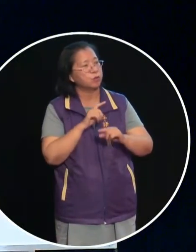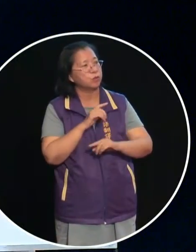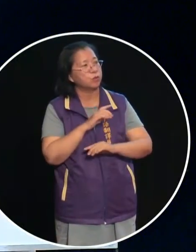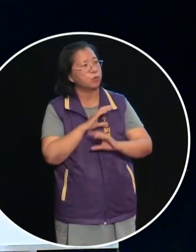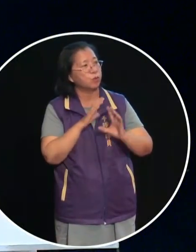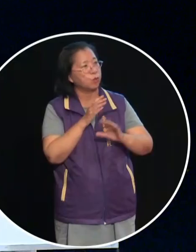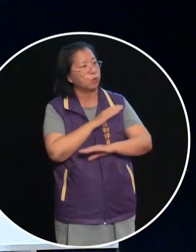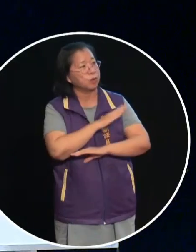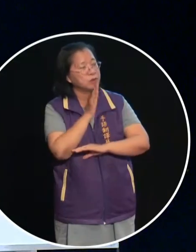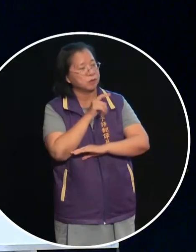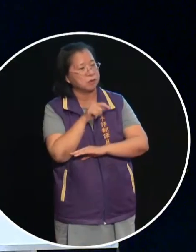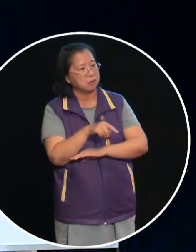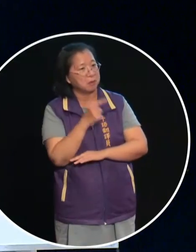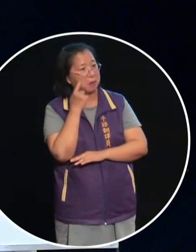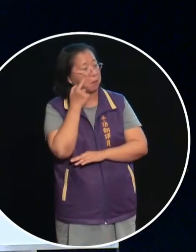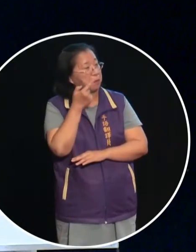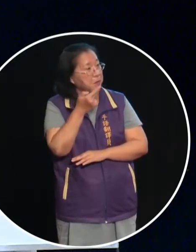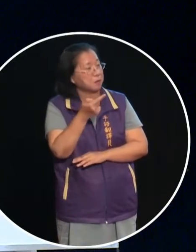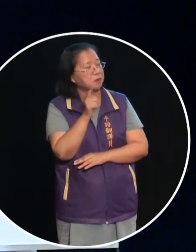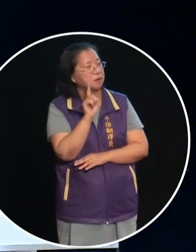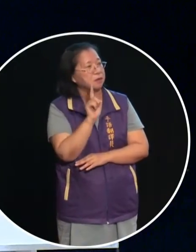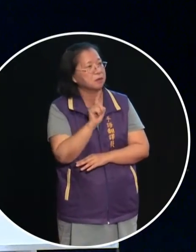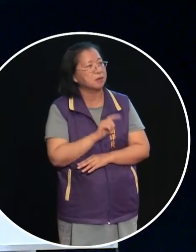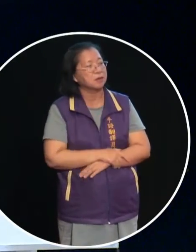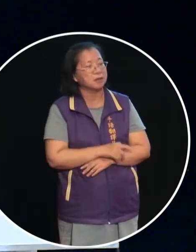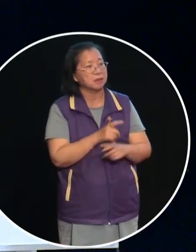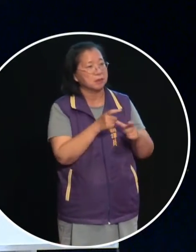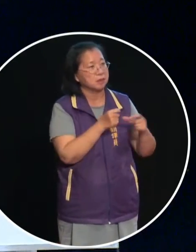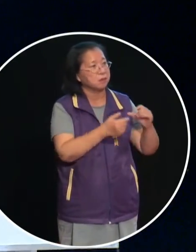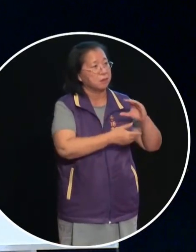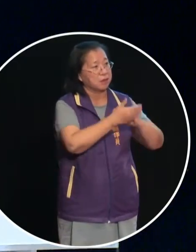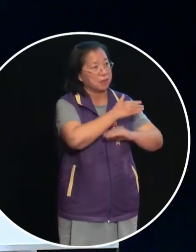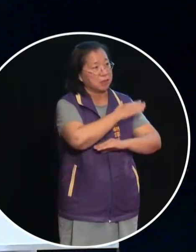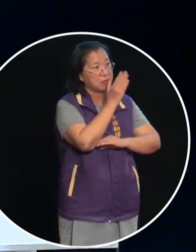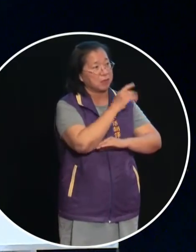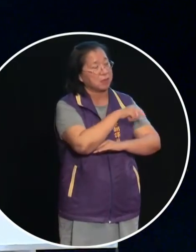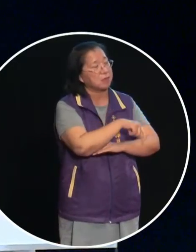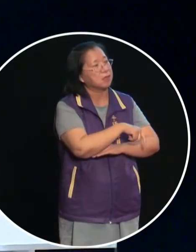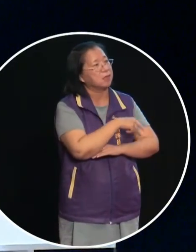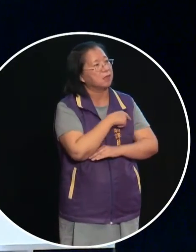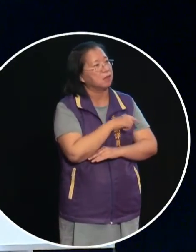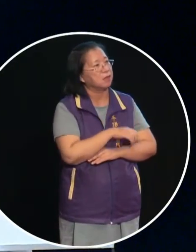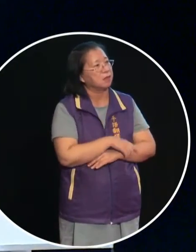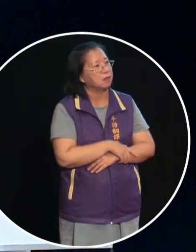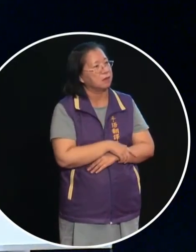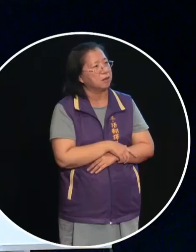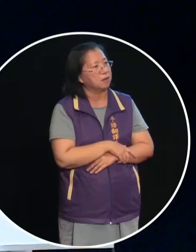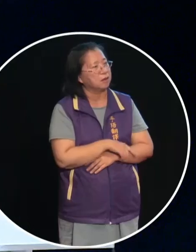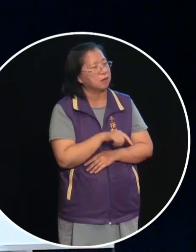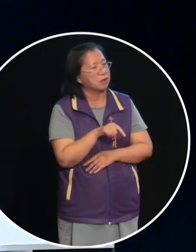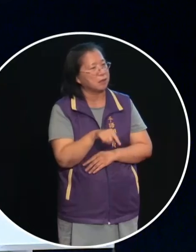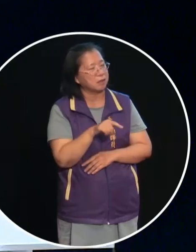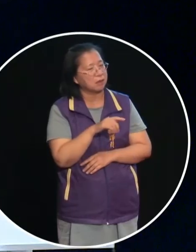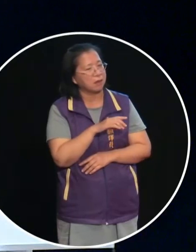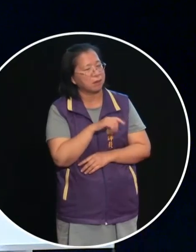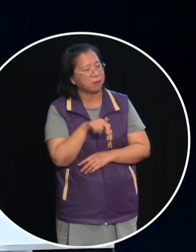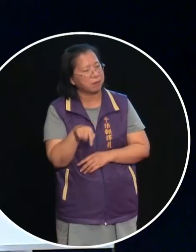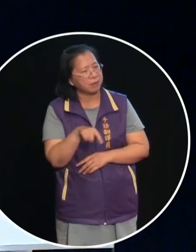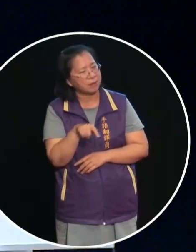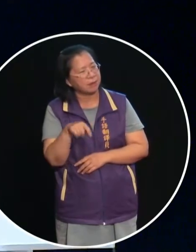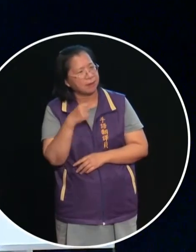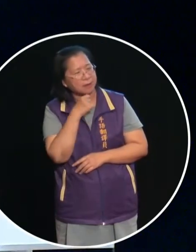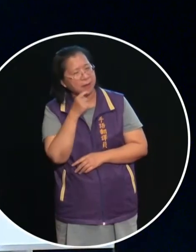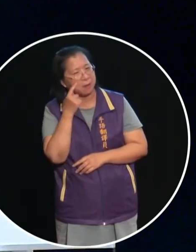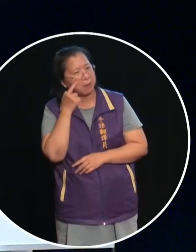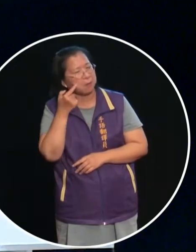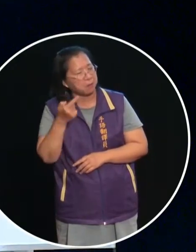明显嘛。不过日本的媒体是大概不会，有一点不会像台湾媒体那么的明显。那